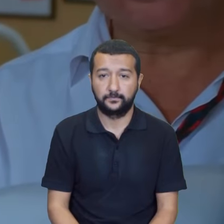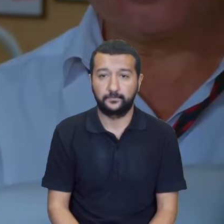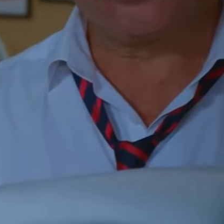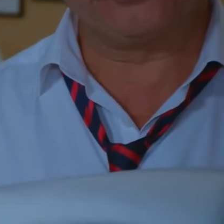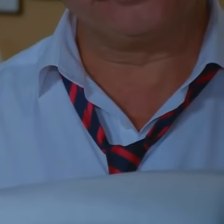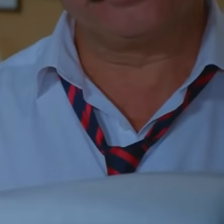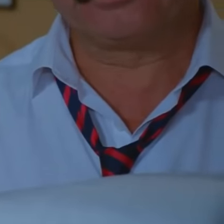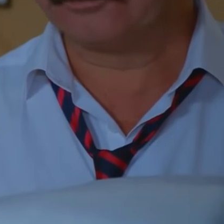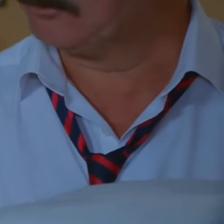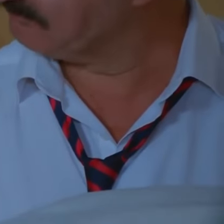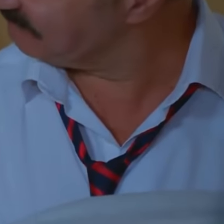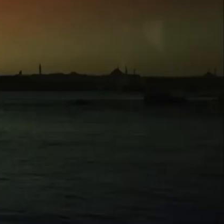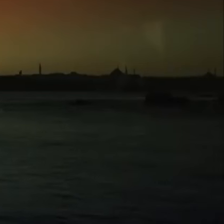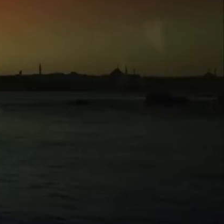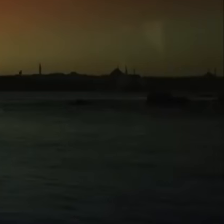kaçırdı.